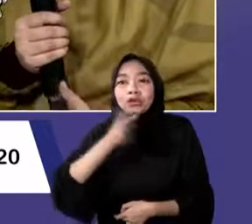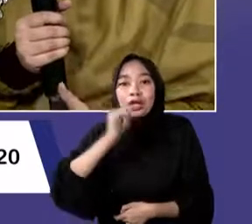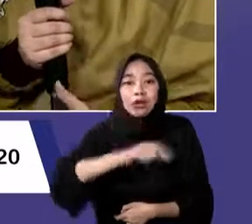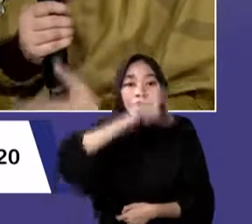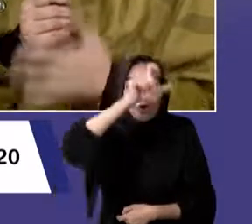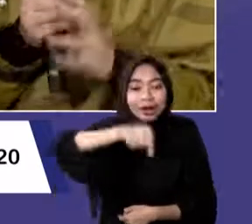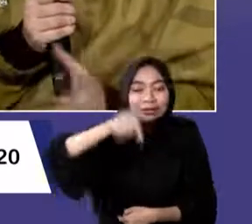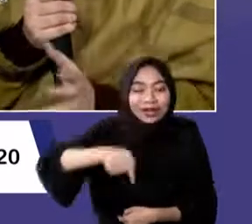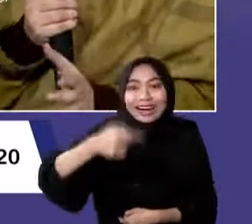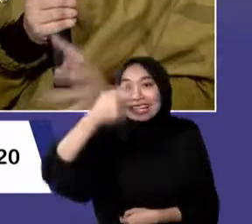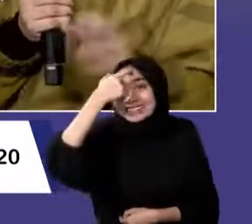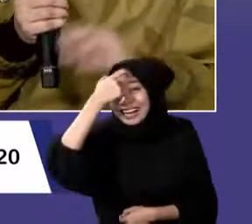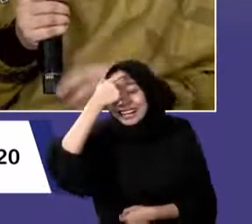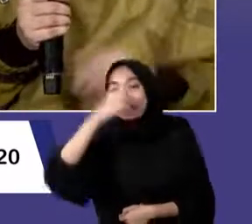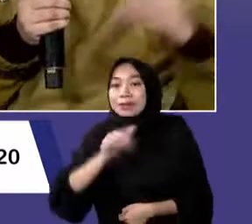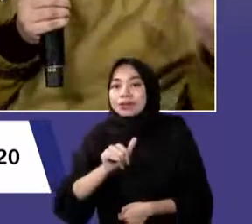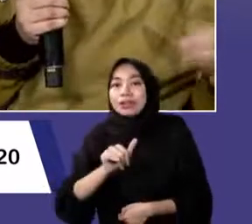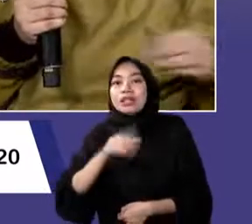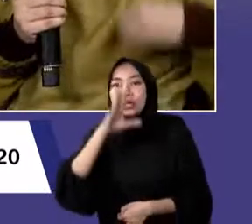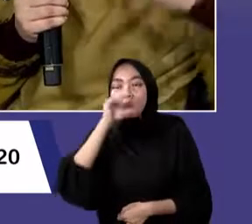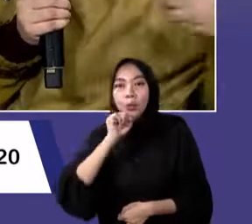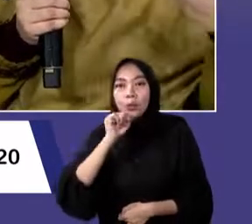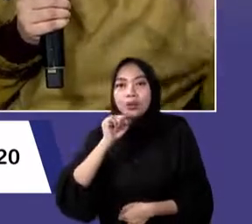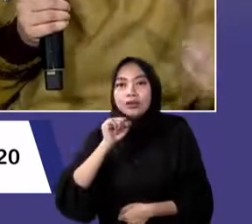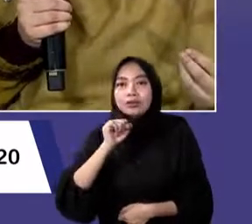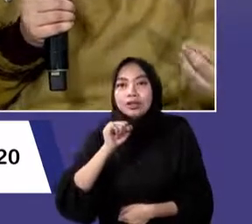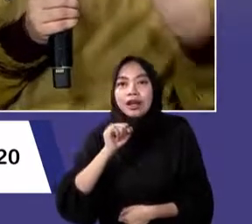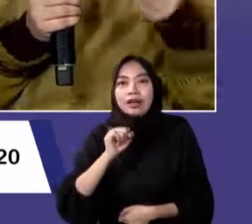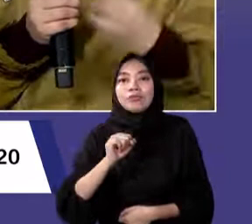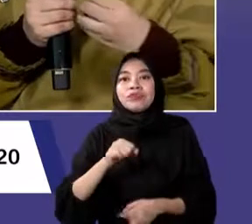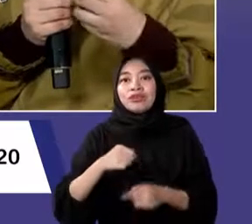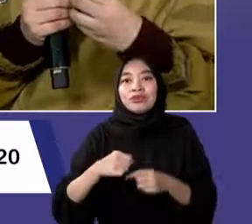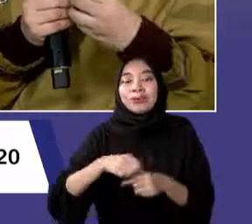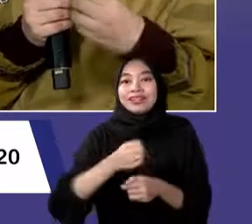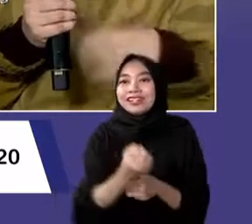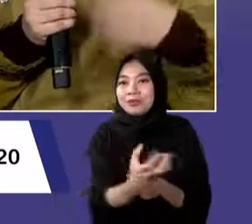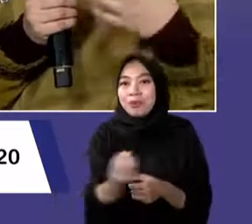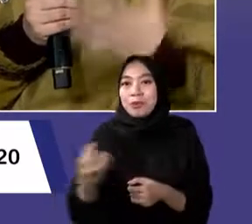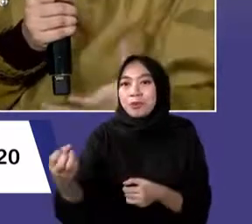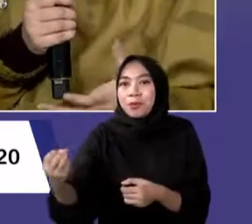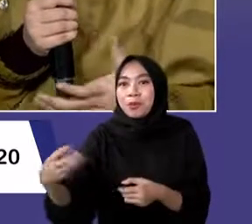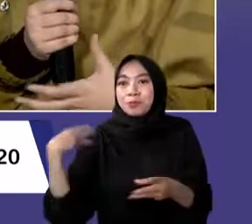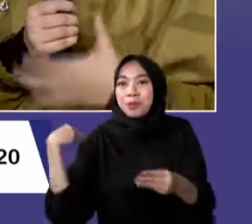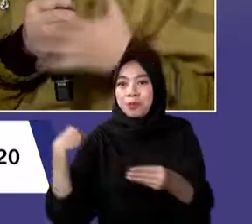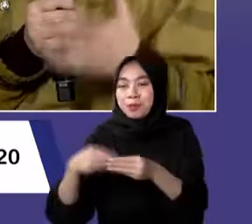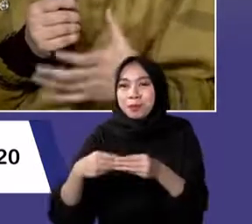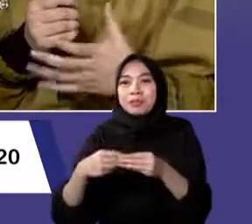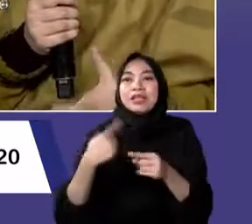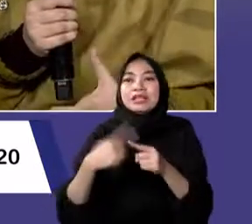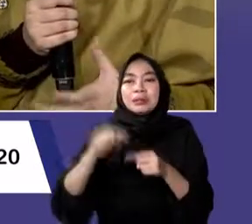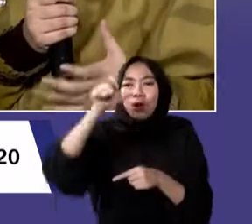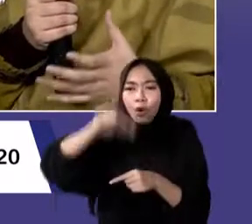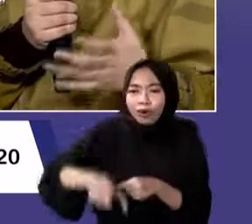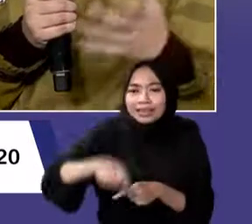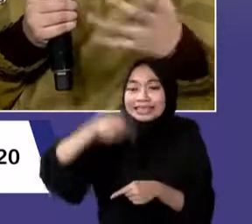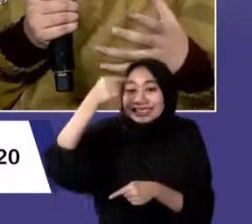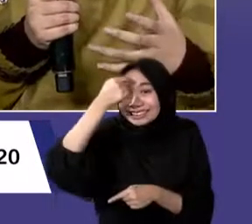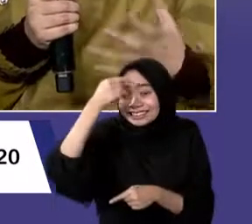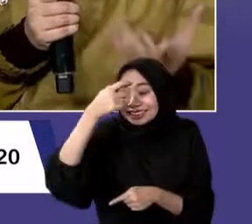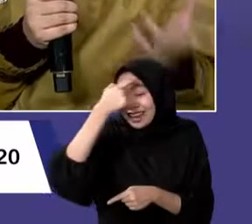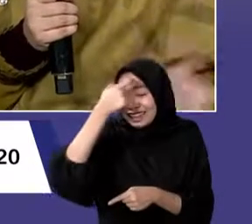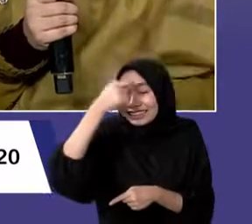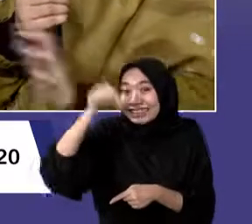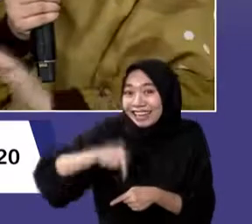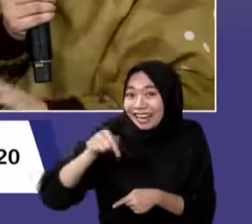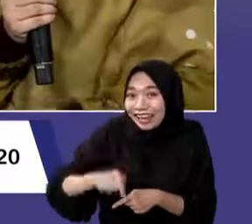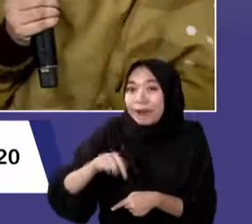sedang sakit. Ini yang penting. Jadi kalau kumulatif kan dia terus bertambah nih. Tapi yang harus kita lihat berapa sih jumlah orang yang sedang sakit, dan nanti